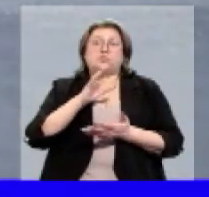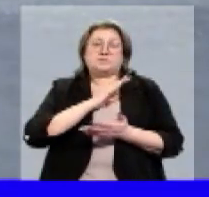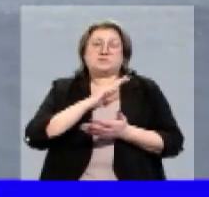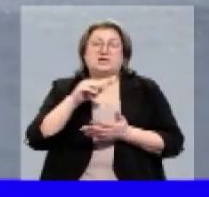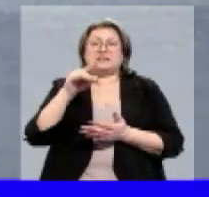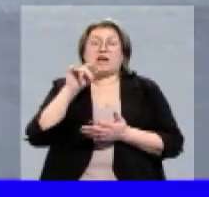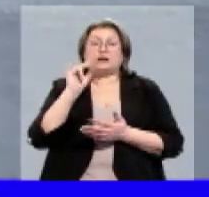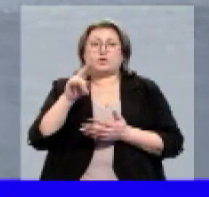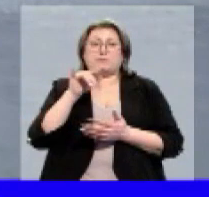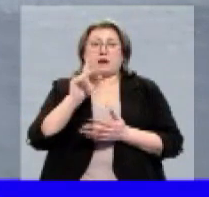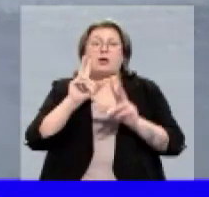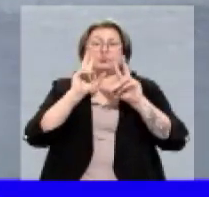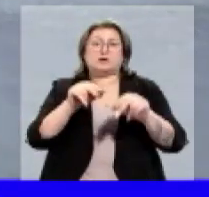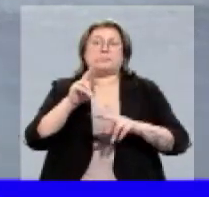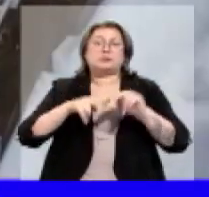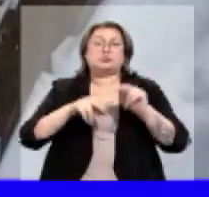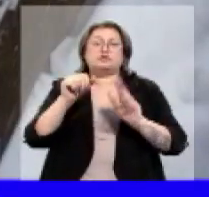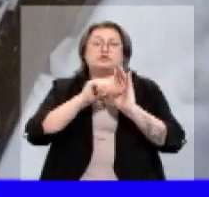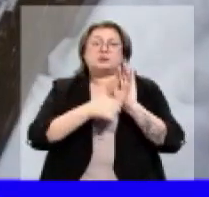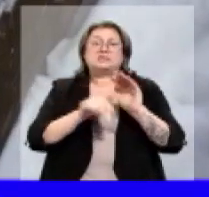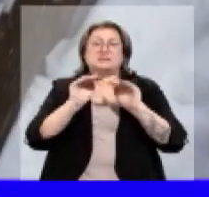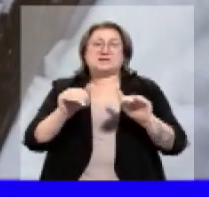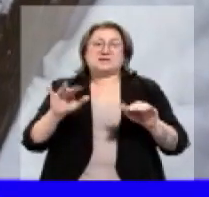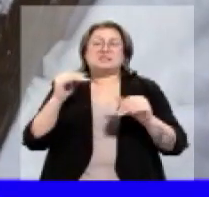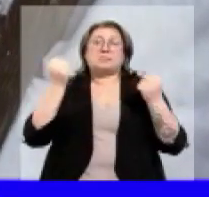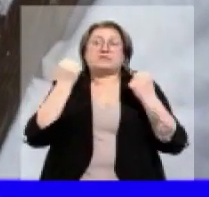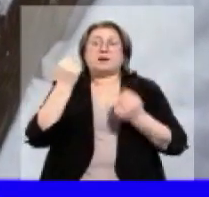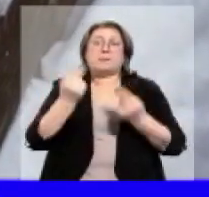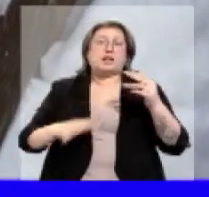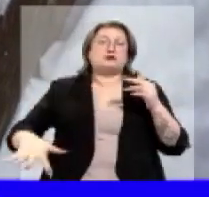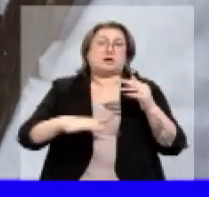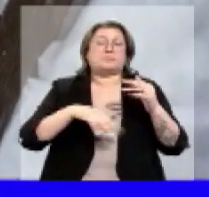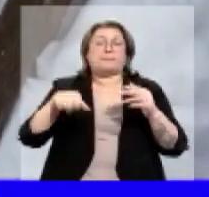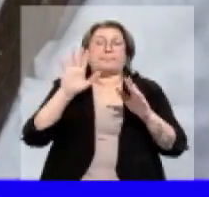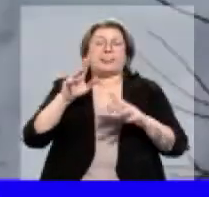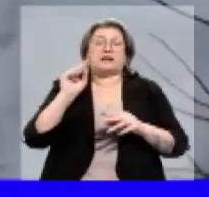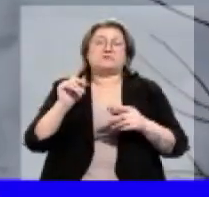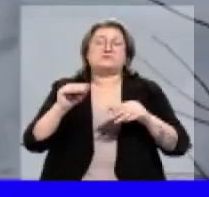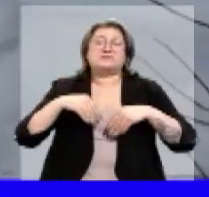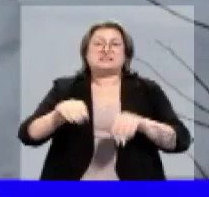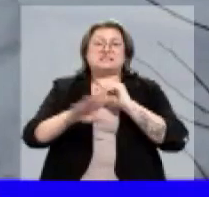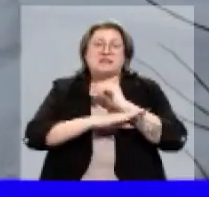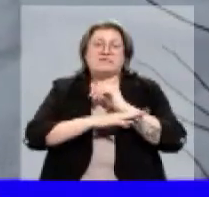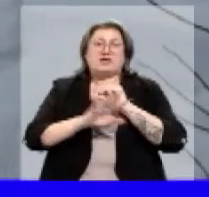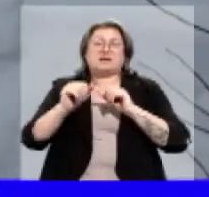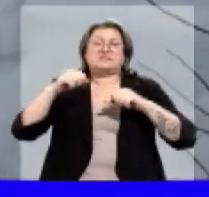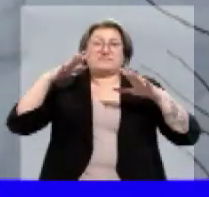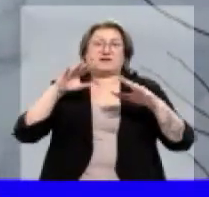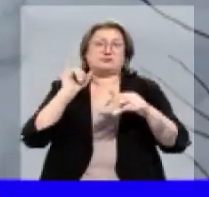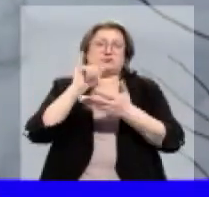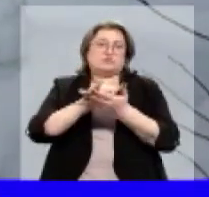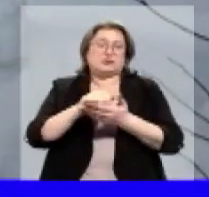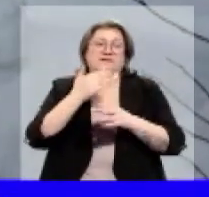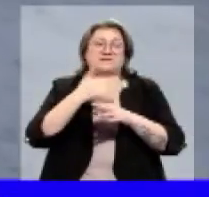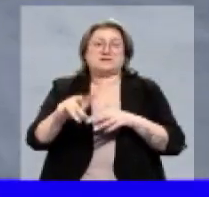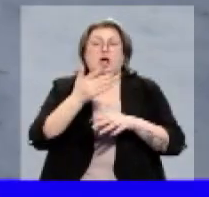В триатлон-парке обещают построить 16 детских и спортивных площадок. Там планируют высадить деревья и наладить освещение.